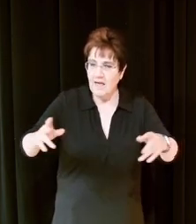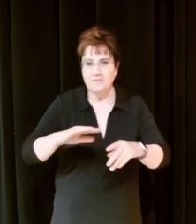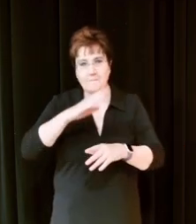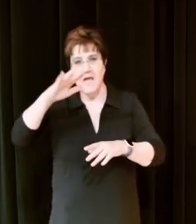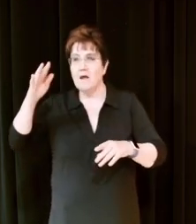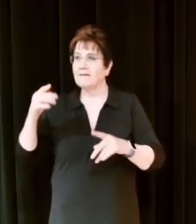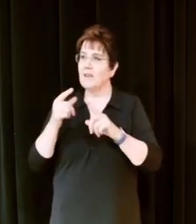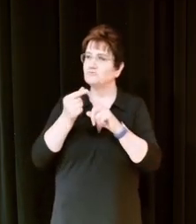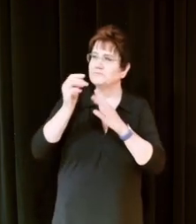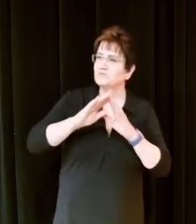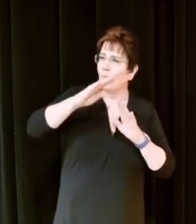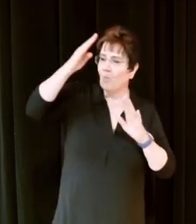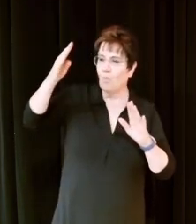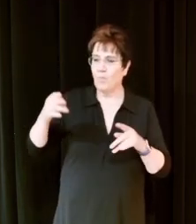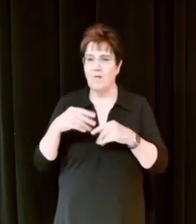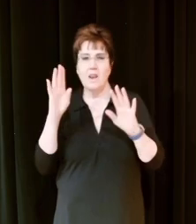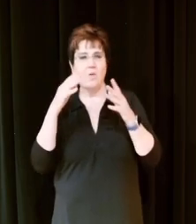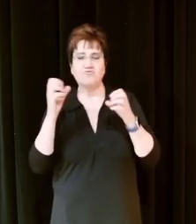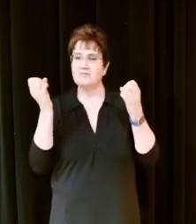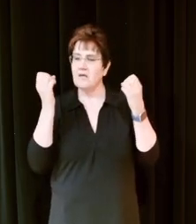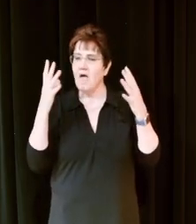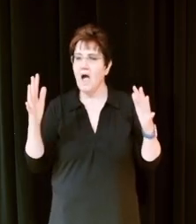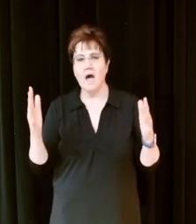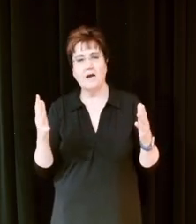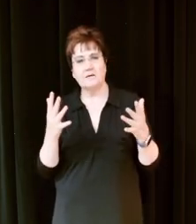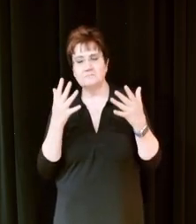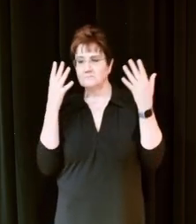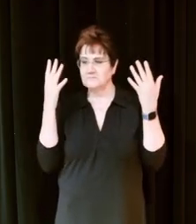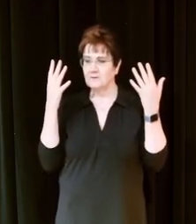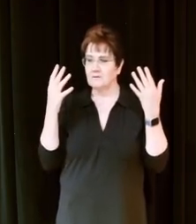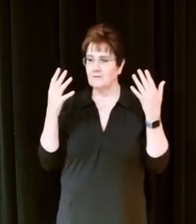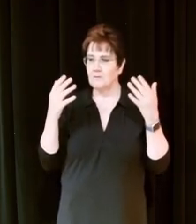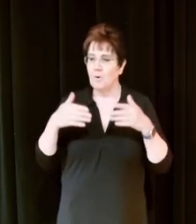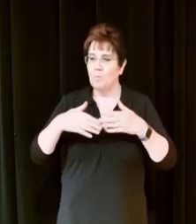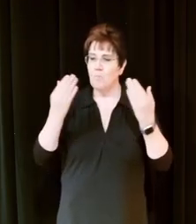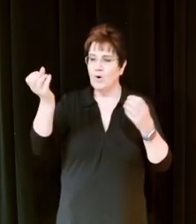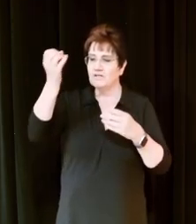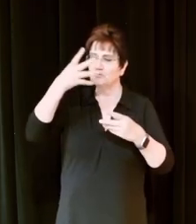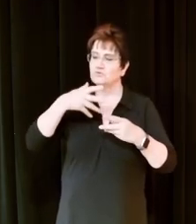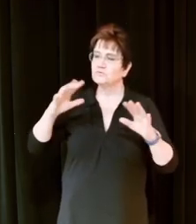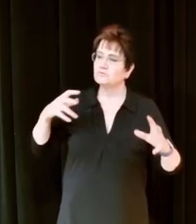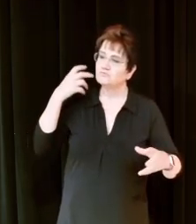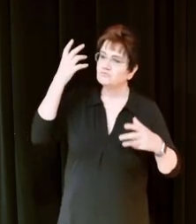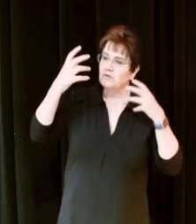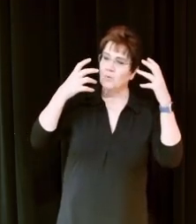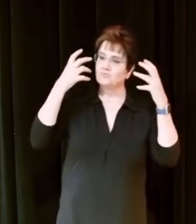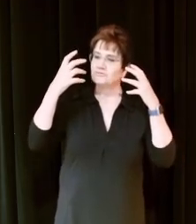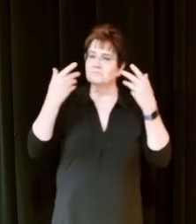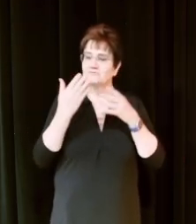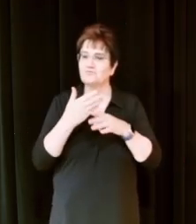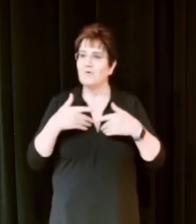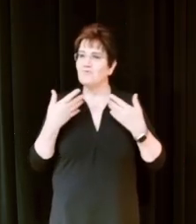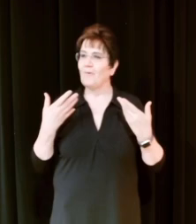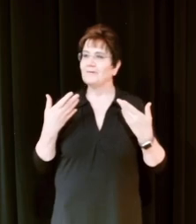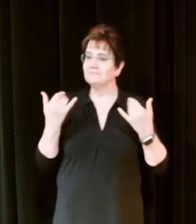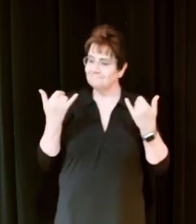der Gipfel hoch, die Luft glasklar. Die Morgensonne rauscht in Farben, die Vorfreude, der Tag ist